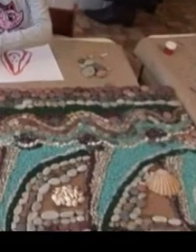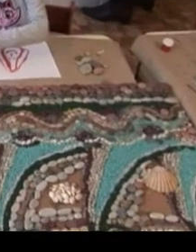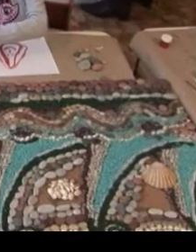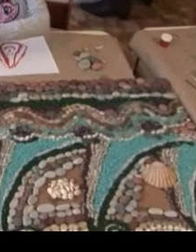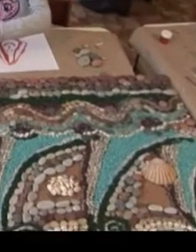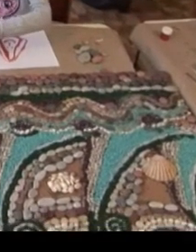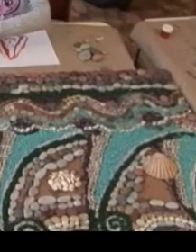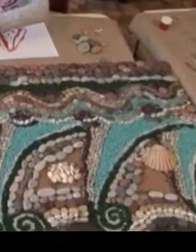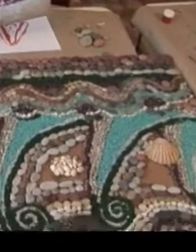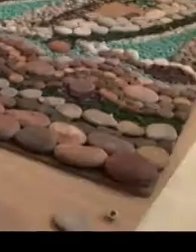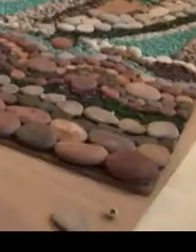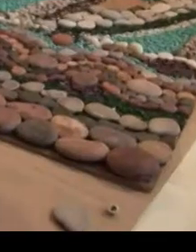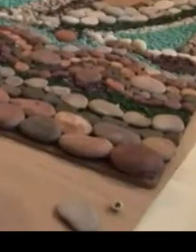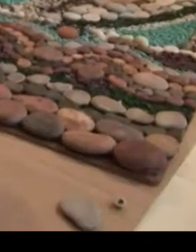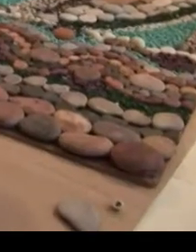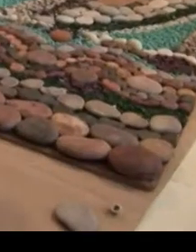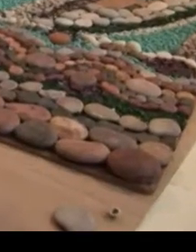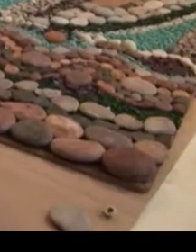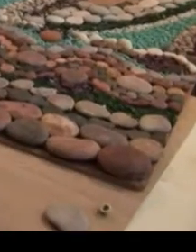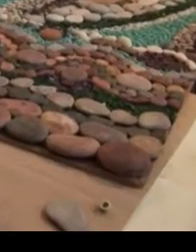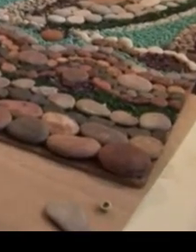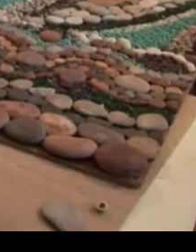pasaulis draugai.